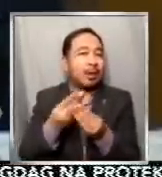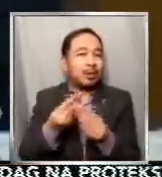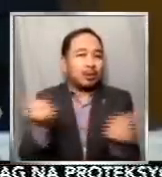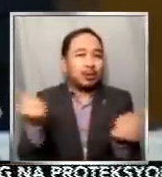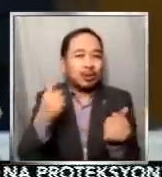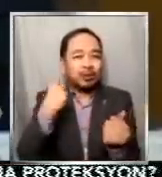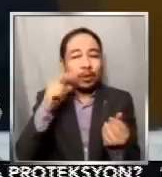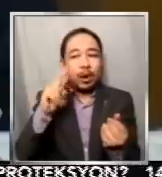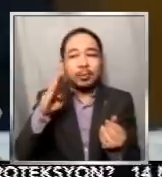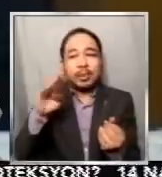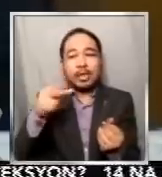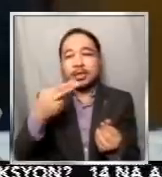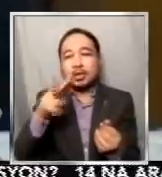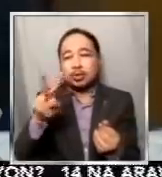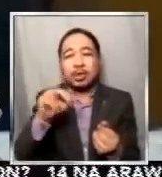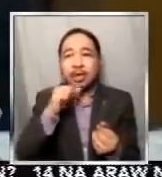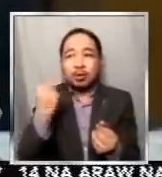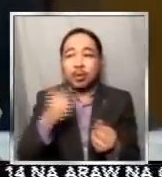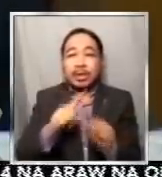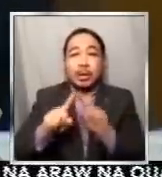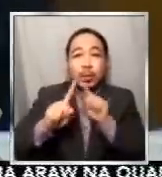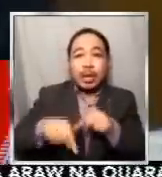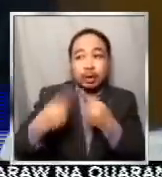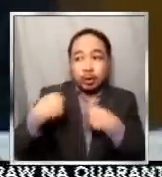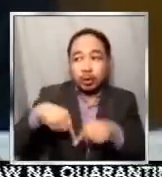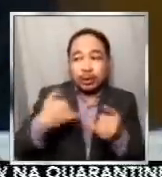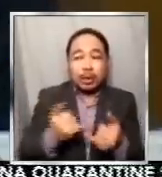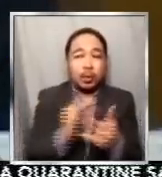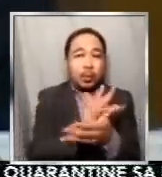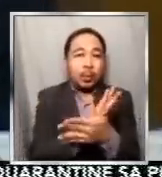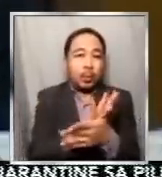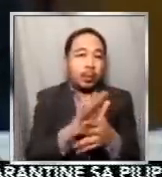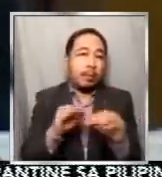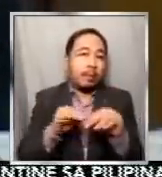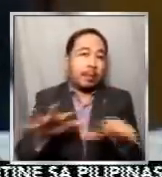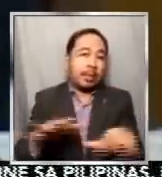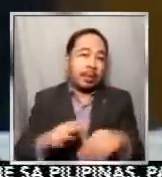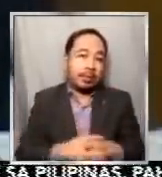lamang reaksyon sa pandemic. Cedric Castillo, nakatutok, 24 Oras.